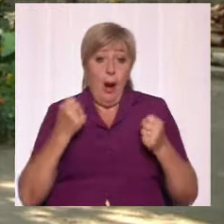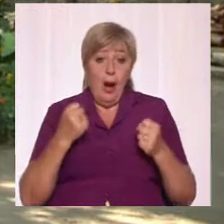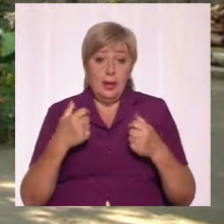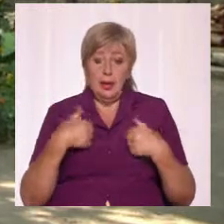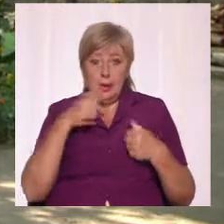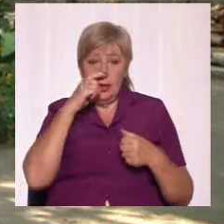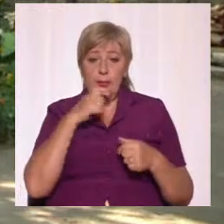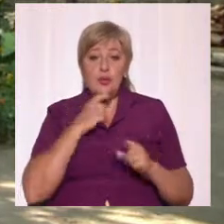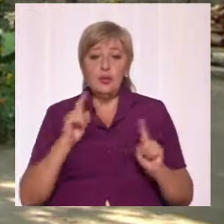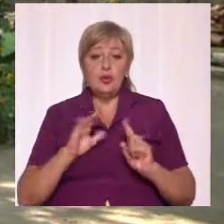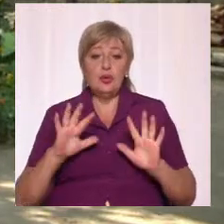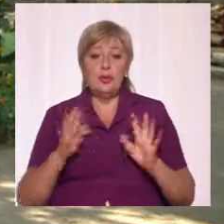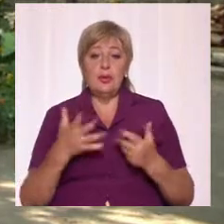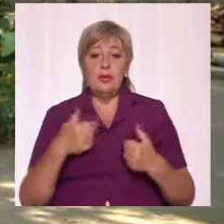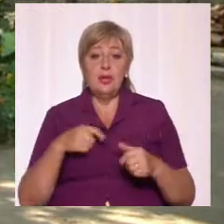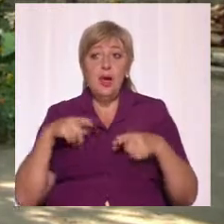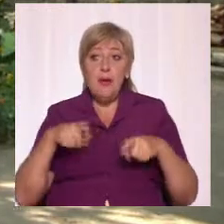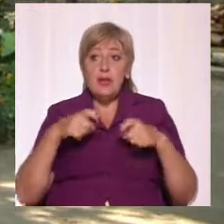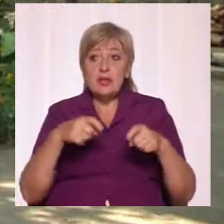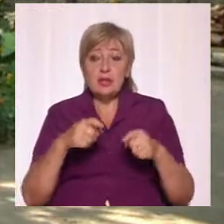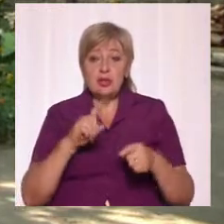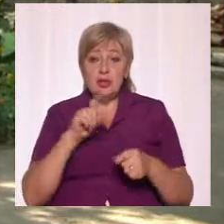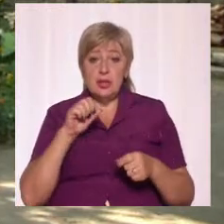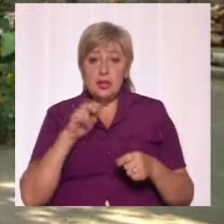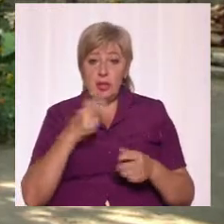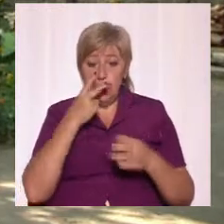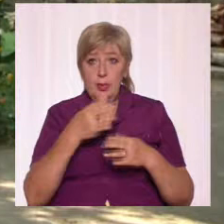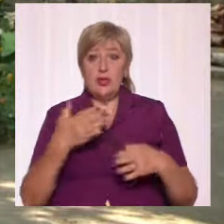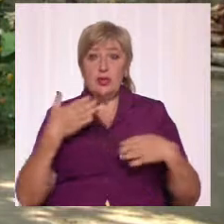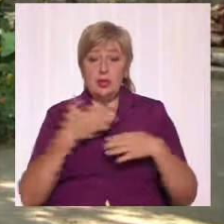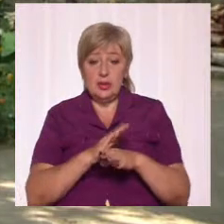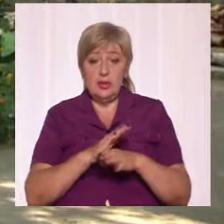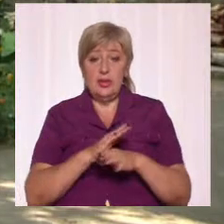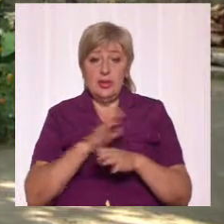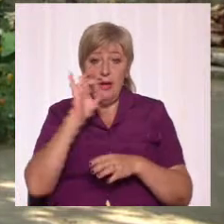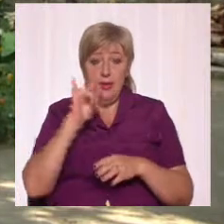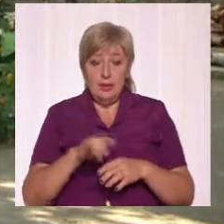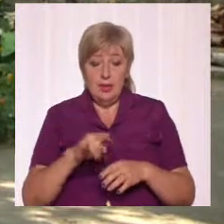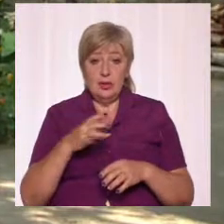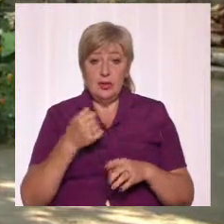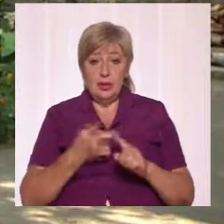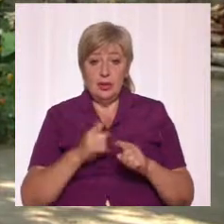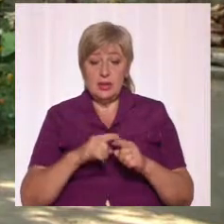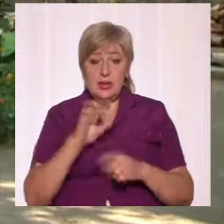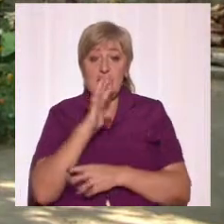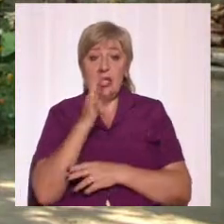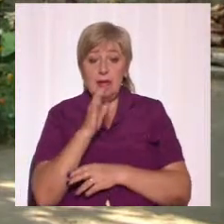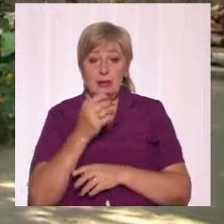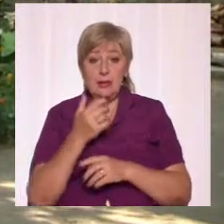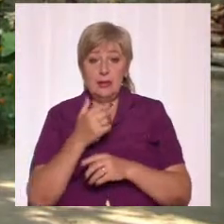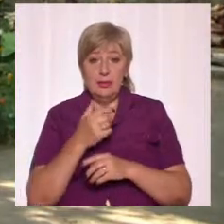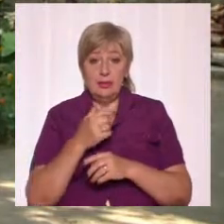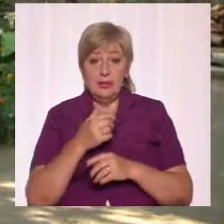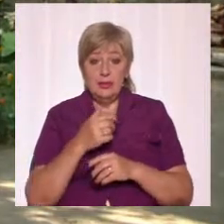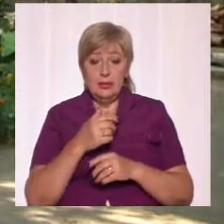трапилося. Вискочила в зал, побачила розбите вікно і цей тополь, який упав, мені пробив